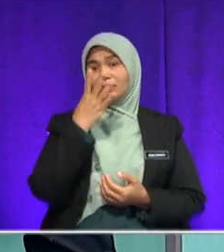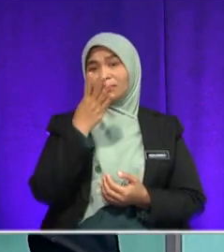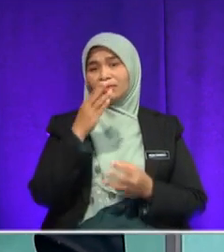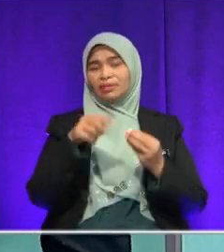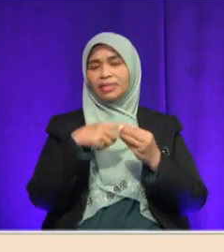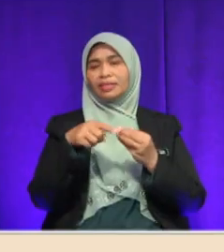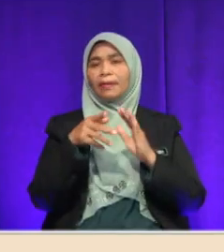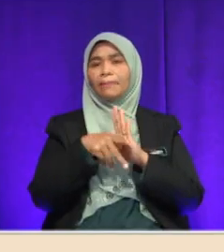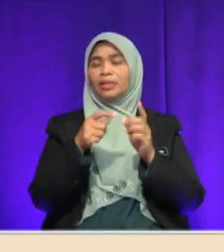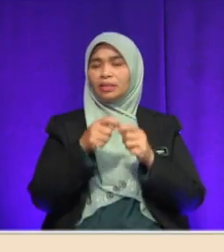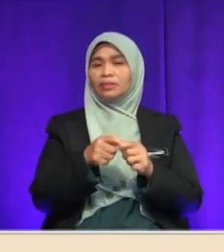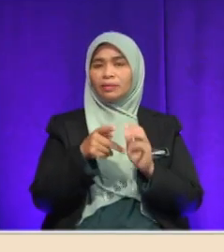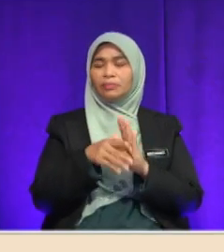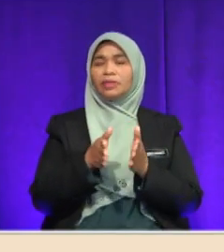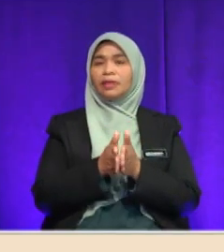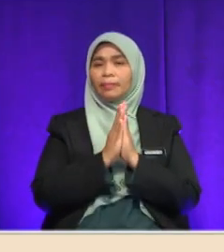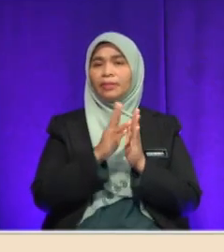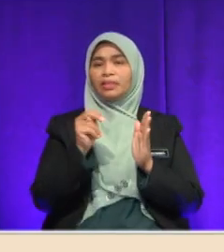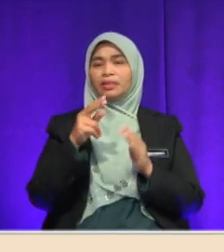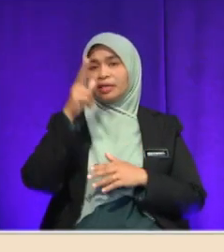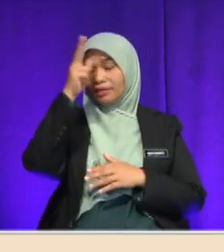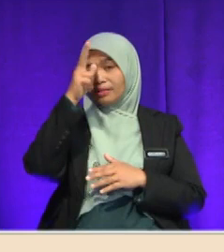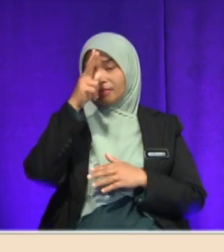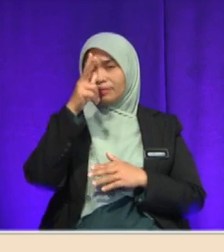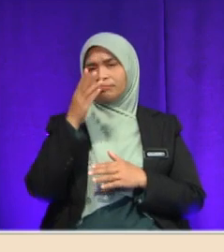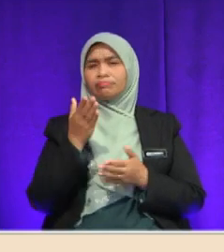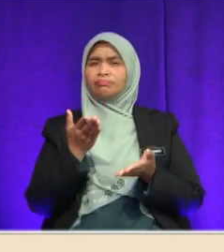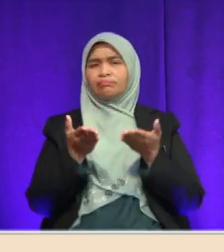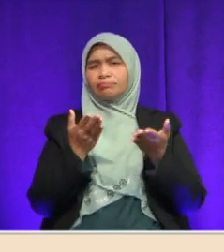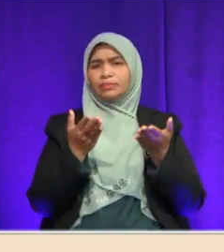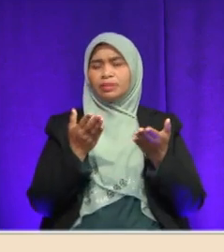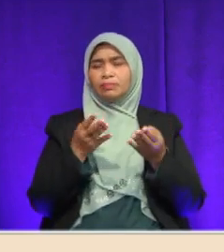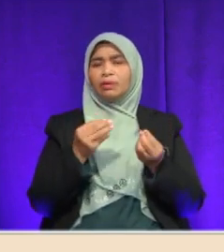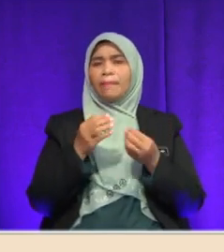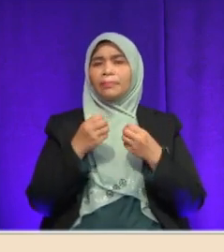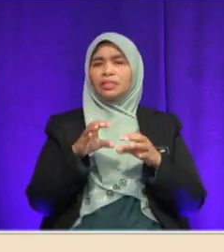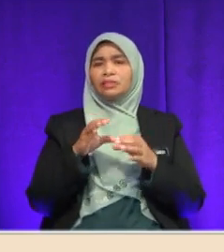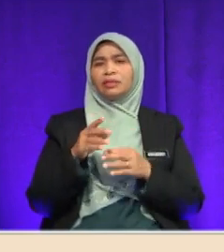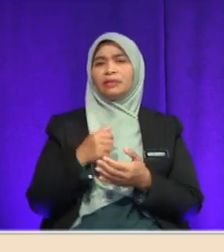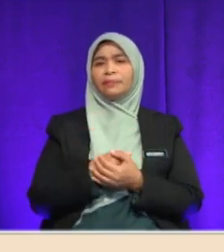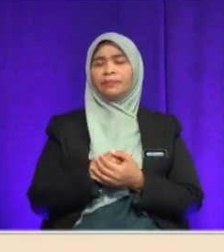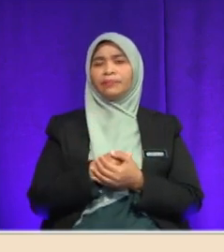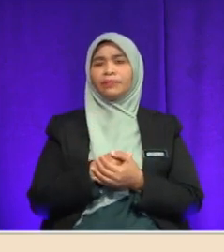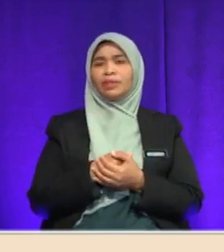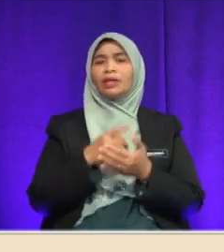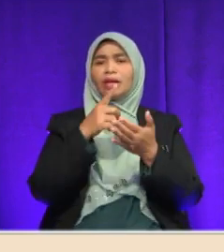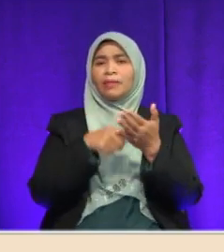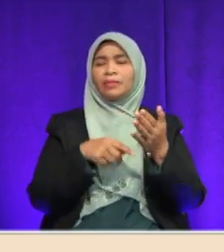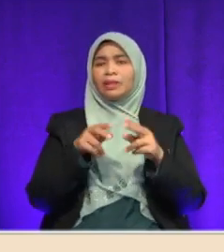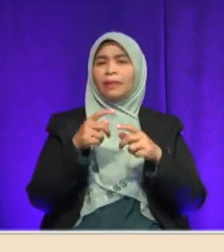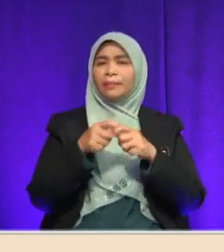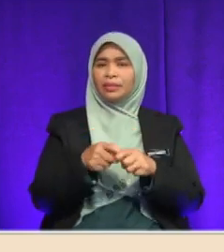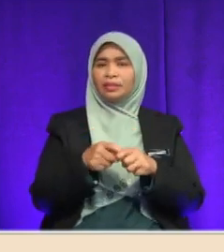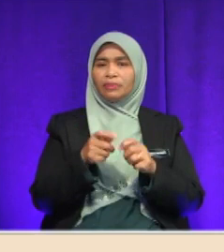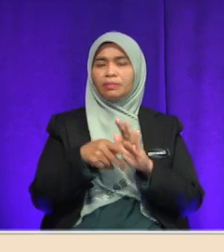dengan penentu permintaan. Kerajaan pertimbang pecah monopoli lesen import gula. Okey, apakah penentu